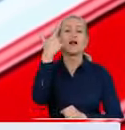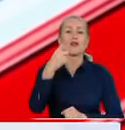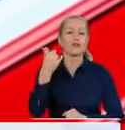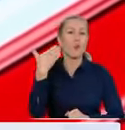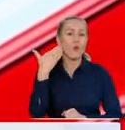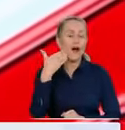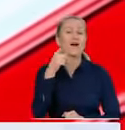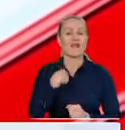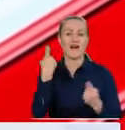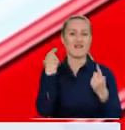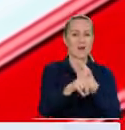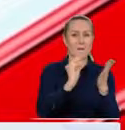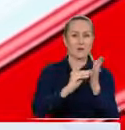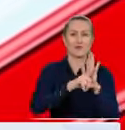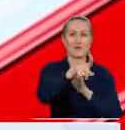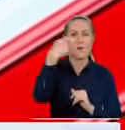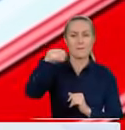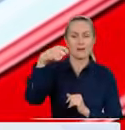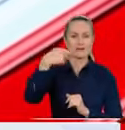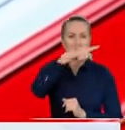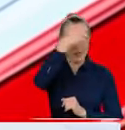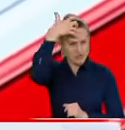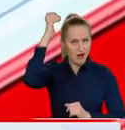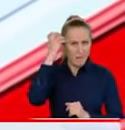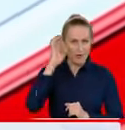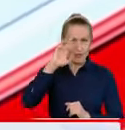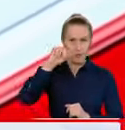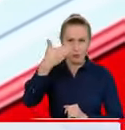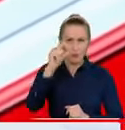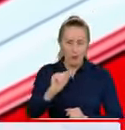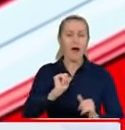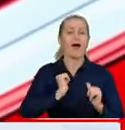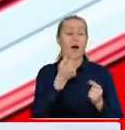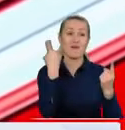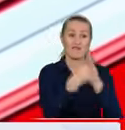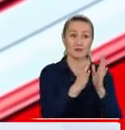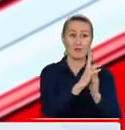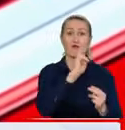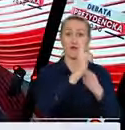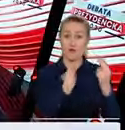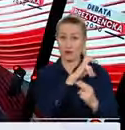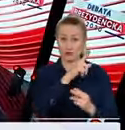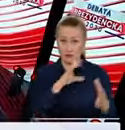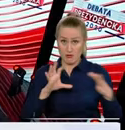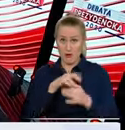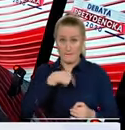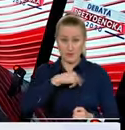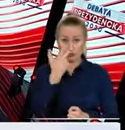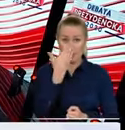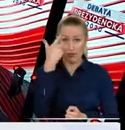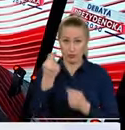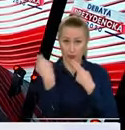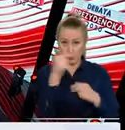Skierowałem pismo do pana prezydenta Donalda Trumpa, aby odpowiedział, czy to nas dotyczy, czy mamy zwracać 300 miliardów dolarów. Czas już